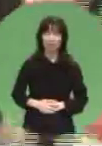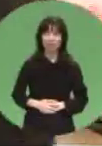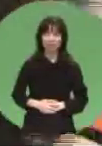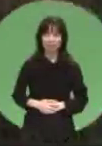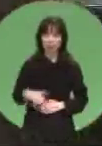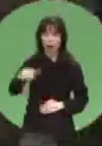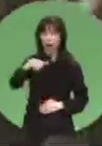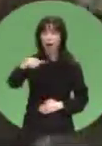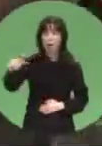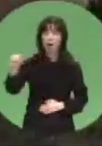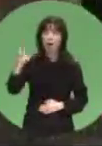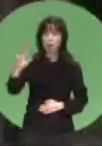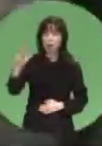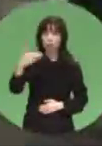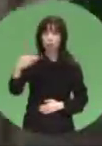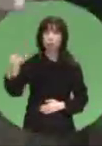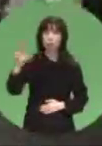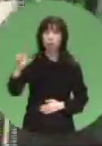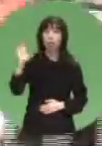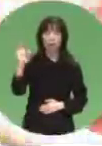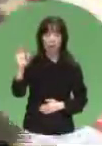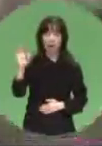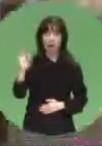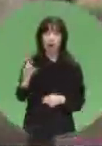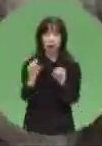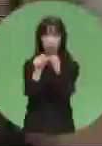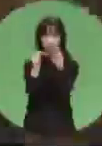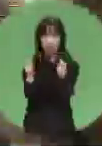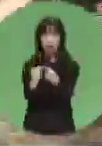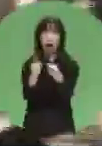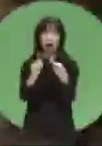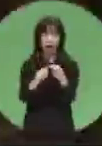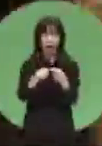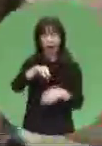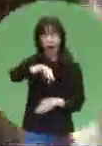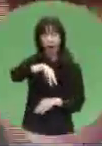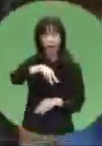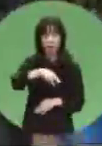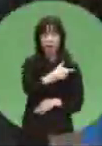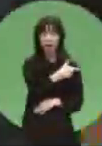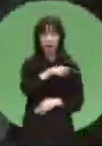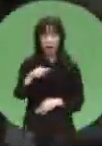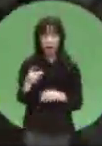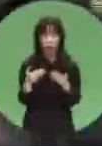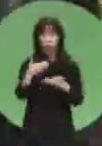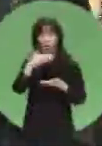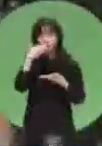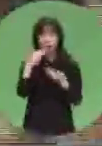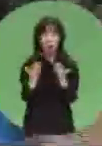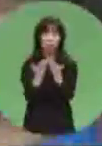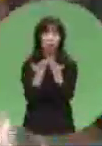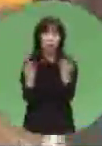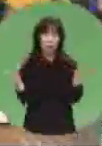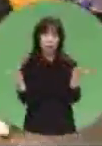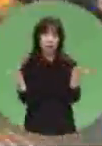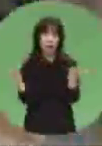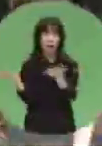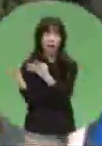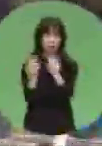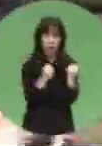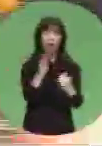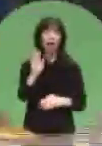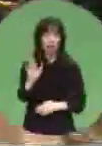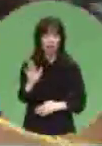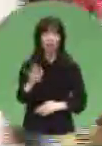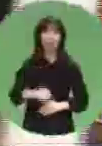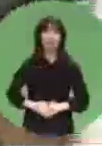3階のベルグルメはミスタードーナツ、鎌倉パスタなどファーストフードやレストランなどが入居したグルメス